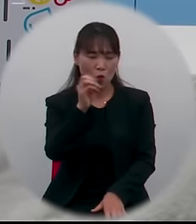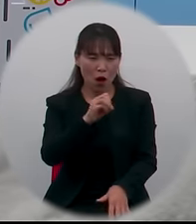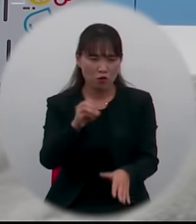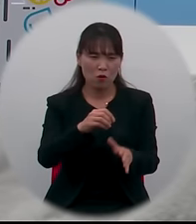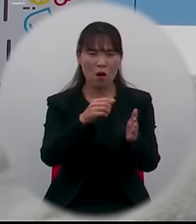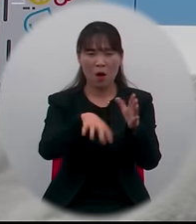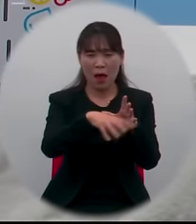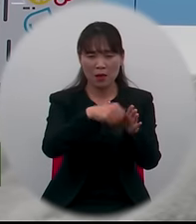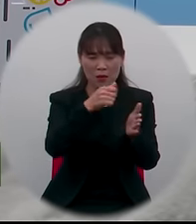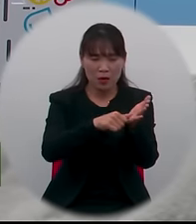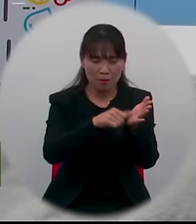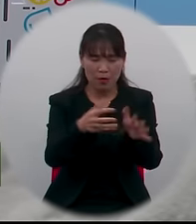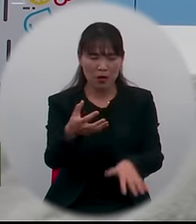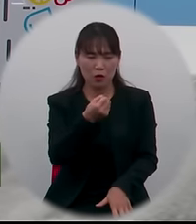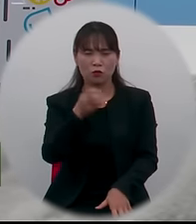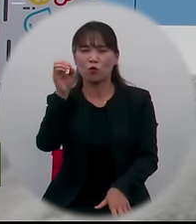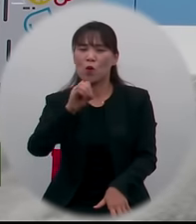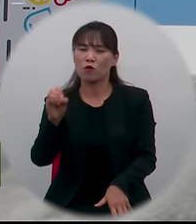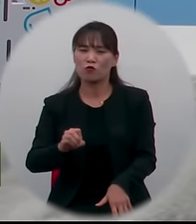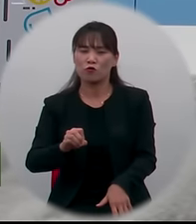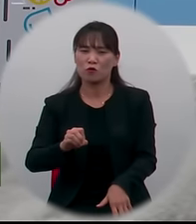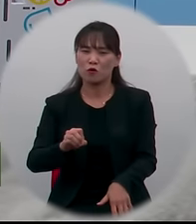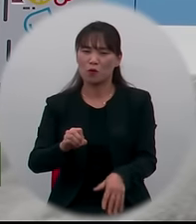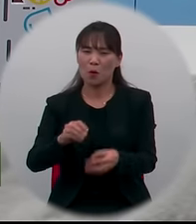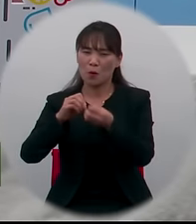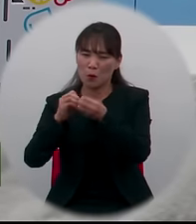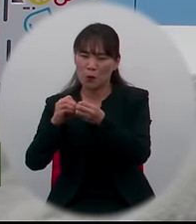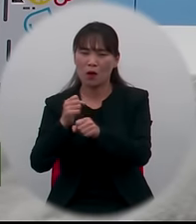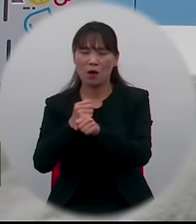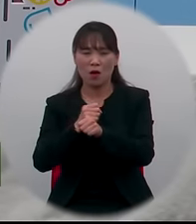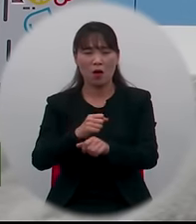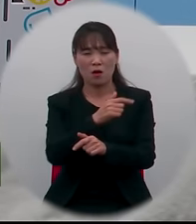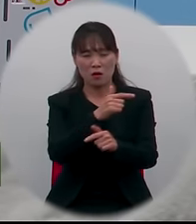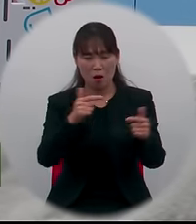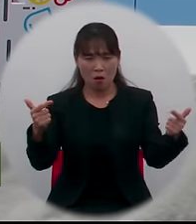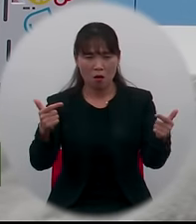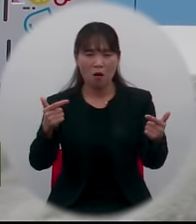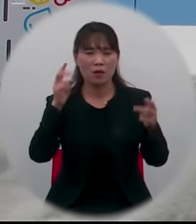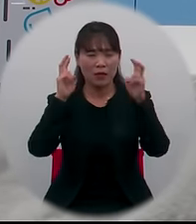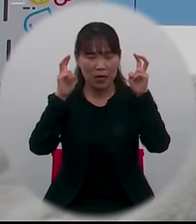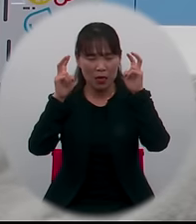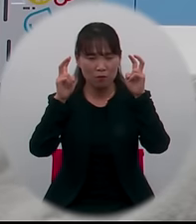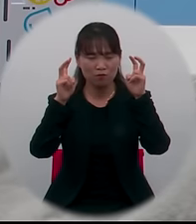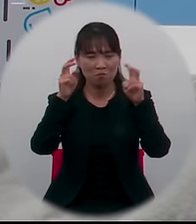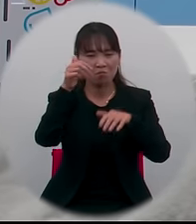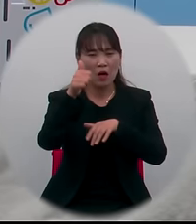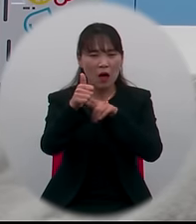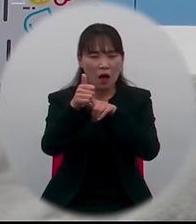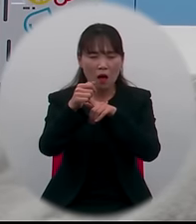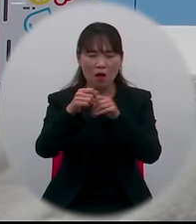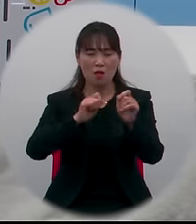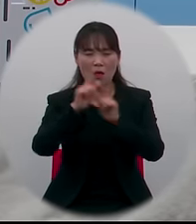지금 화면에서 보시는 것처럼 여러 대형 게임사들이이 확률 조작을 꾸준히 하다가 계속 걸렸어요 심지어는